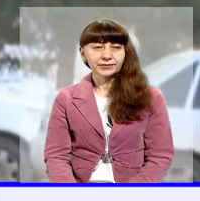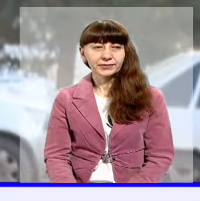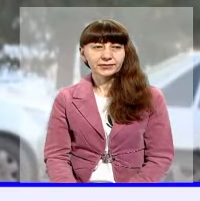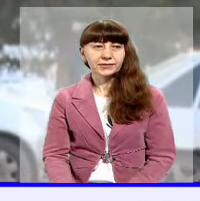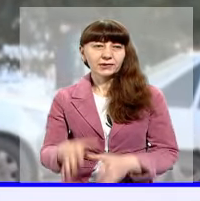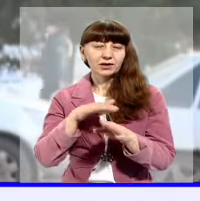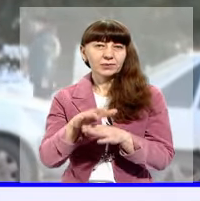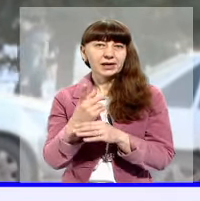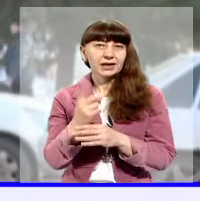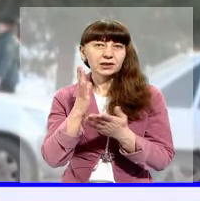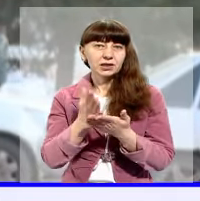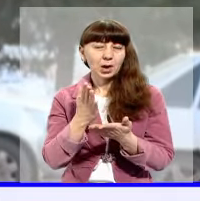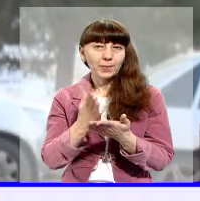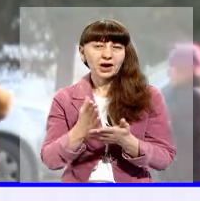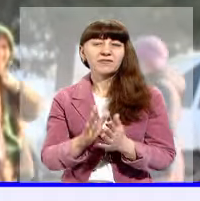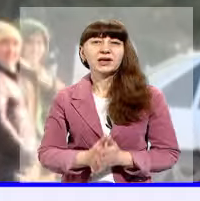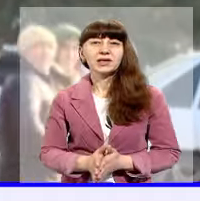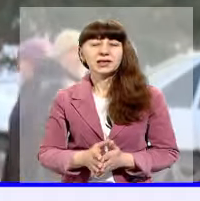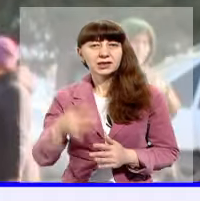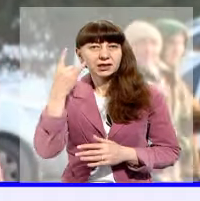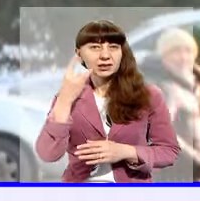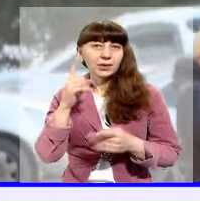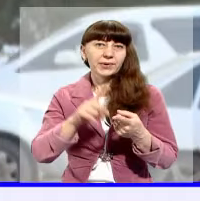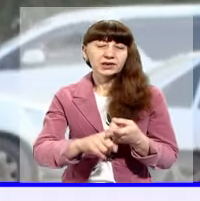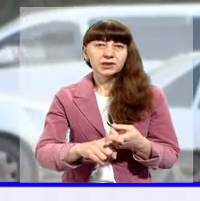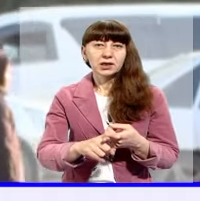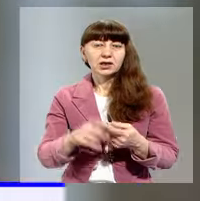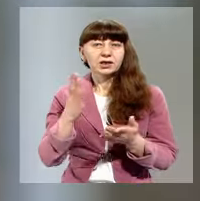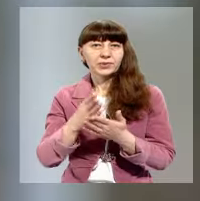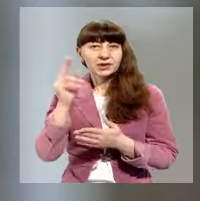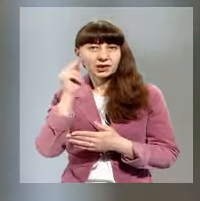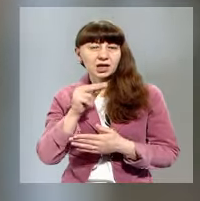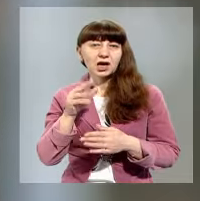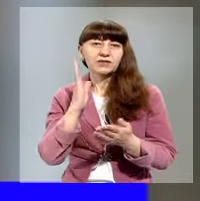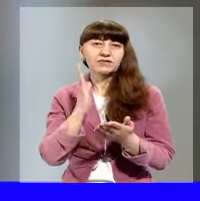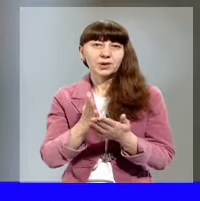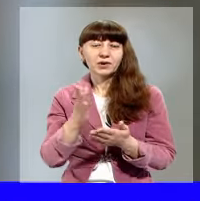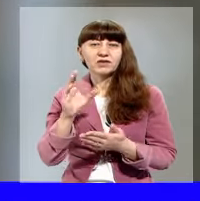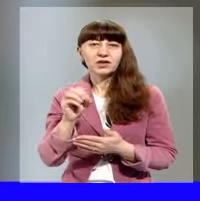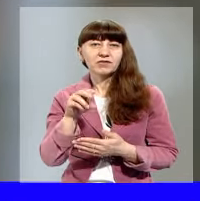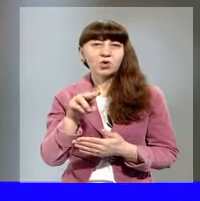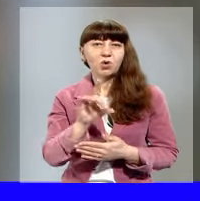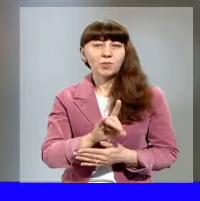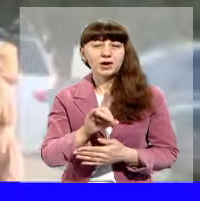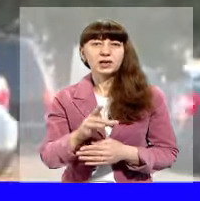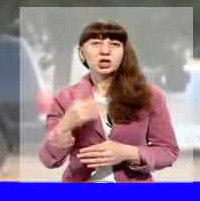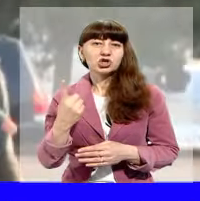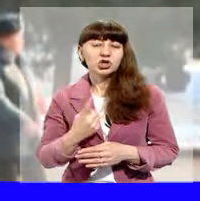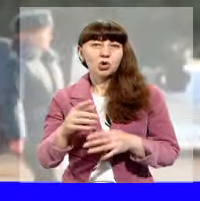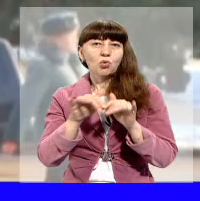жолға өзі қосылады. Одан бөлек еліміздің экспорттық әлеуеті де артады деп күтіліп отыр. Сондықтан транспорттық, әсіресе мына